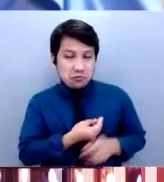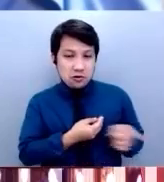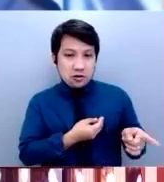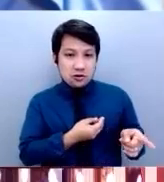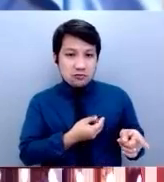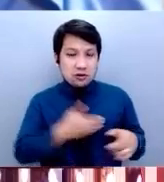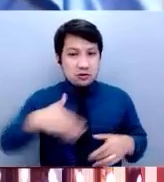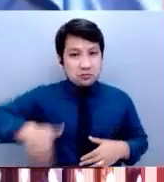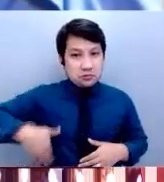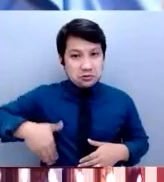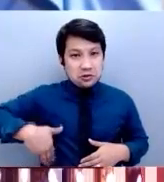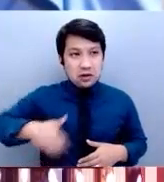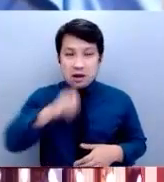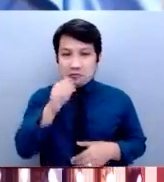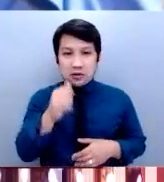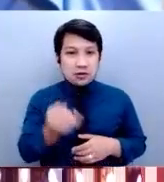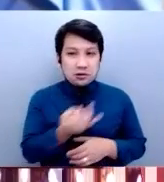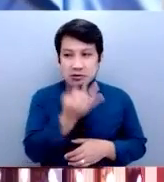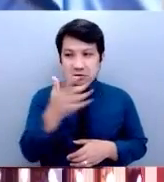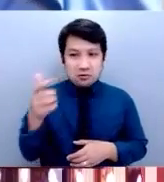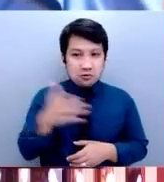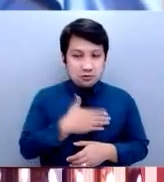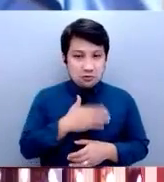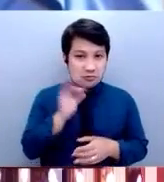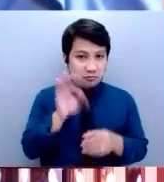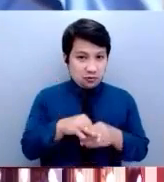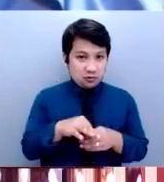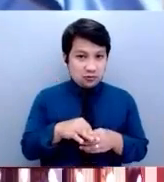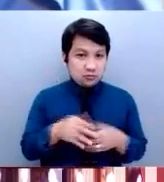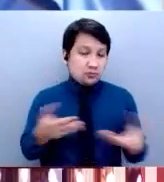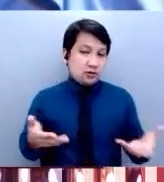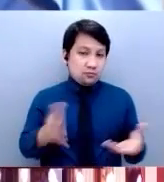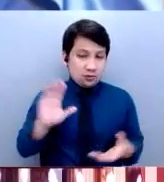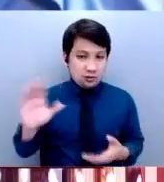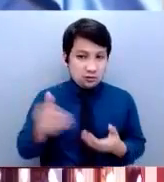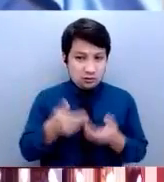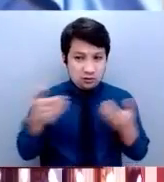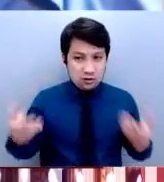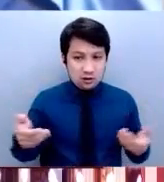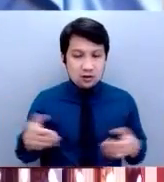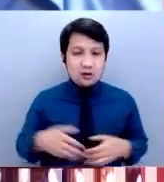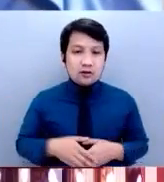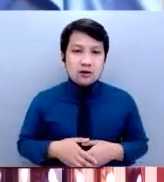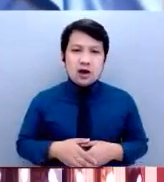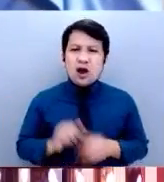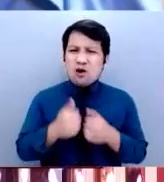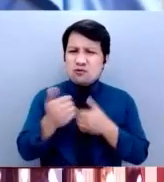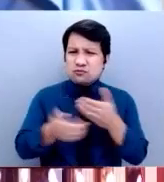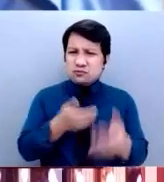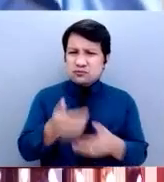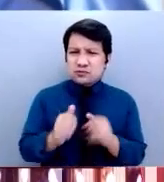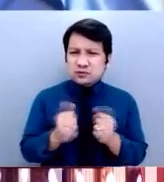para hindi na makount yung kanyang boto. Of course, without going into that, pero as a matter of procedure, how does that work?